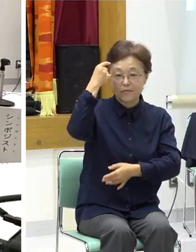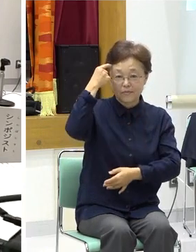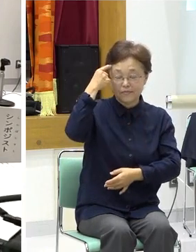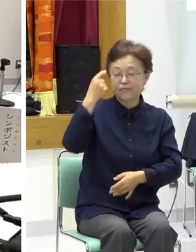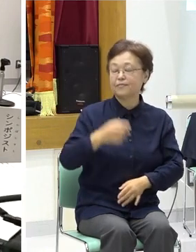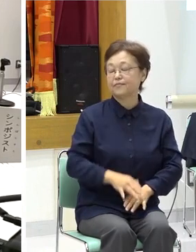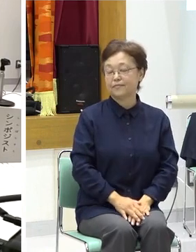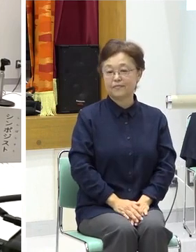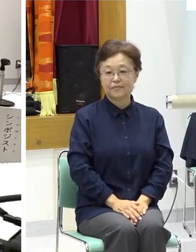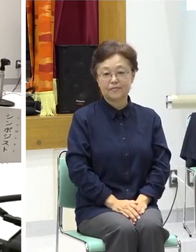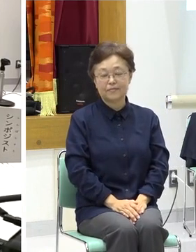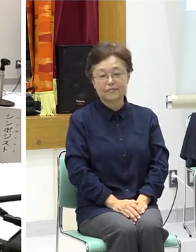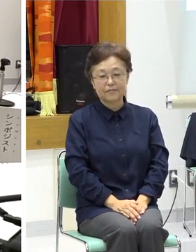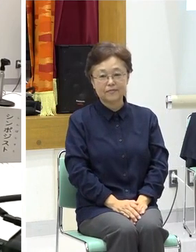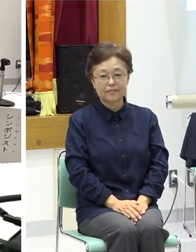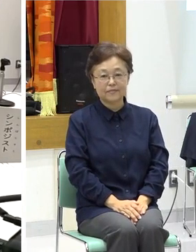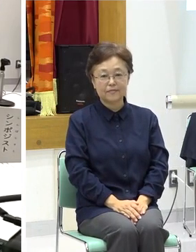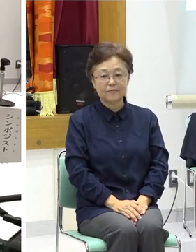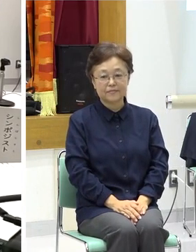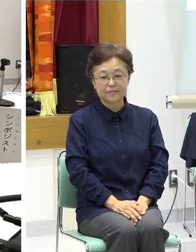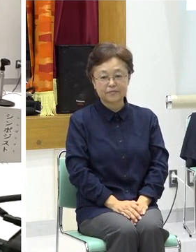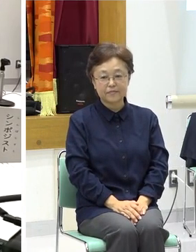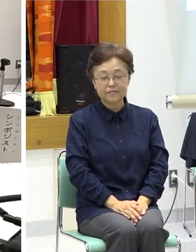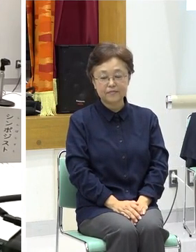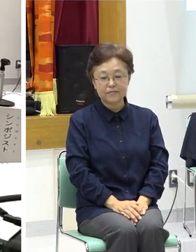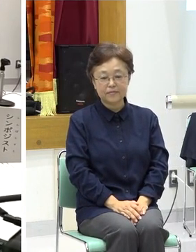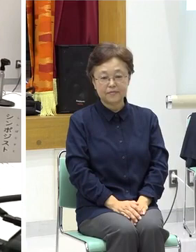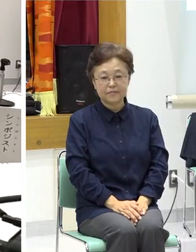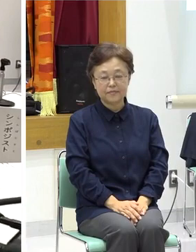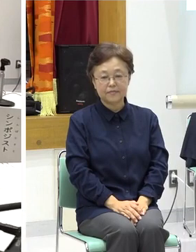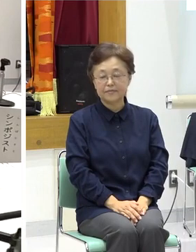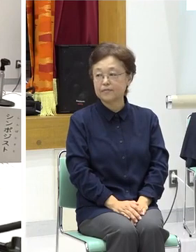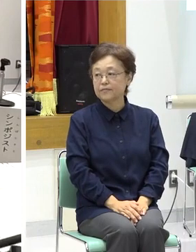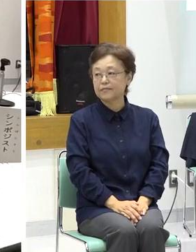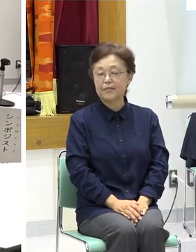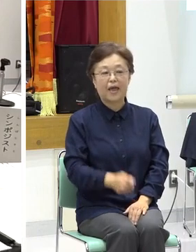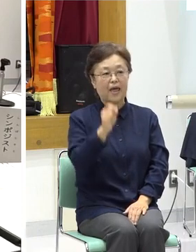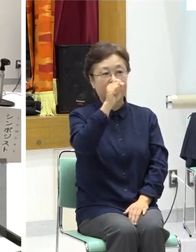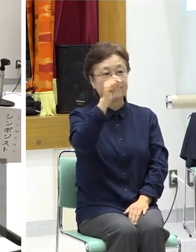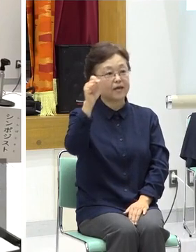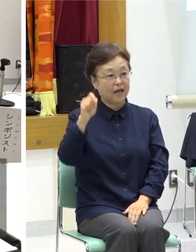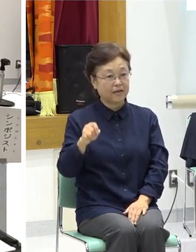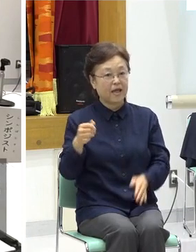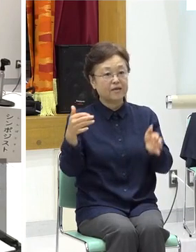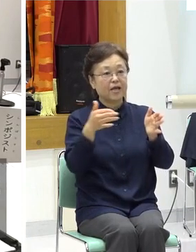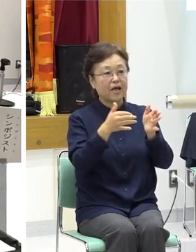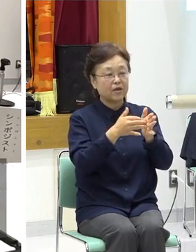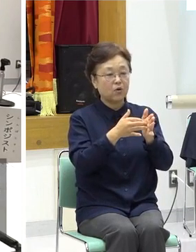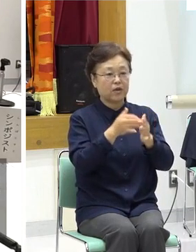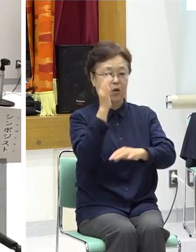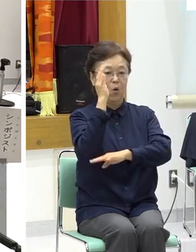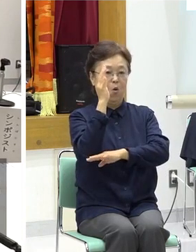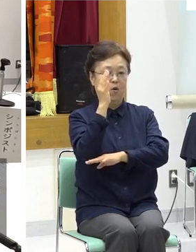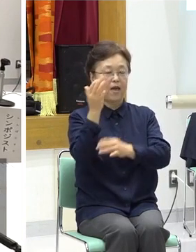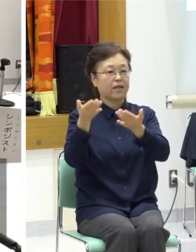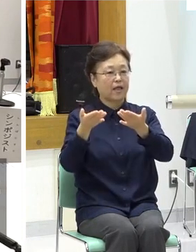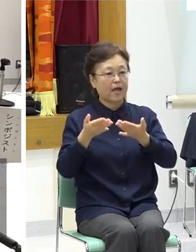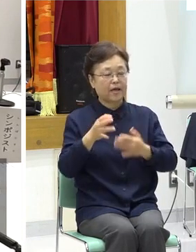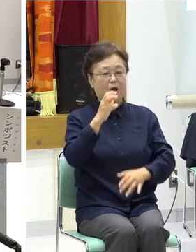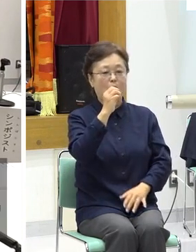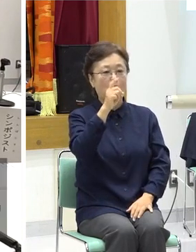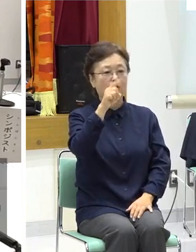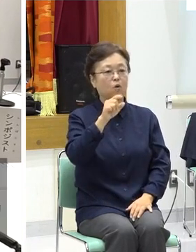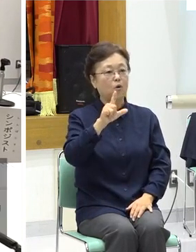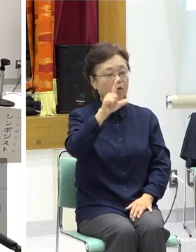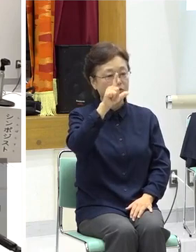ございました。 それでは最後に講演をいただきました尾上